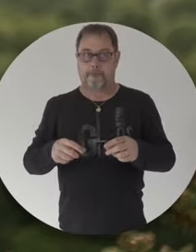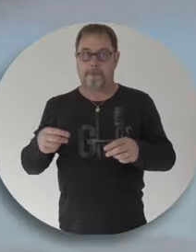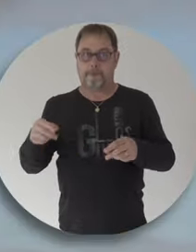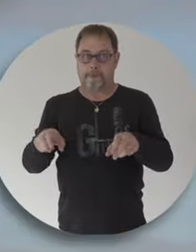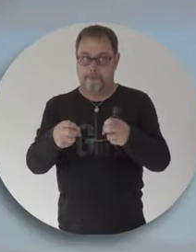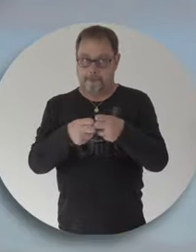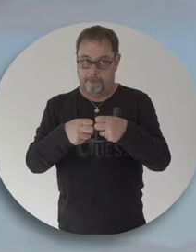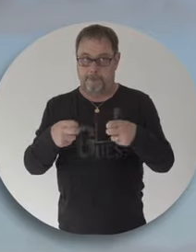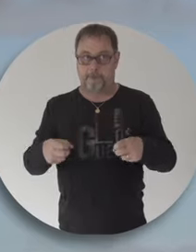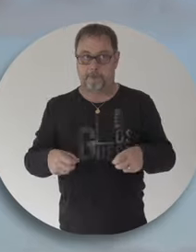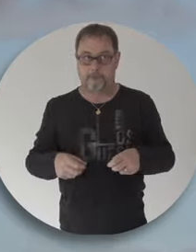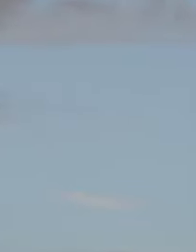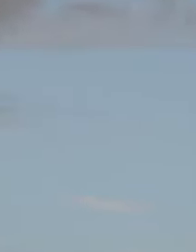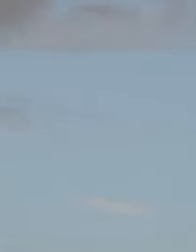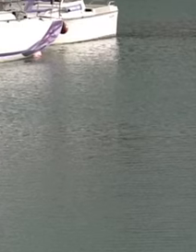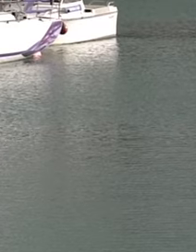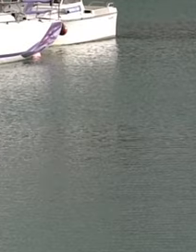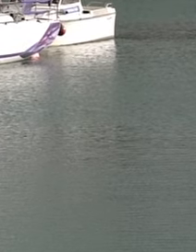la moindre démarche.